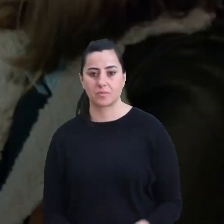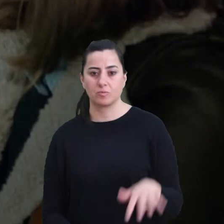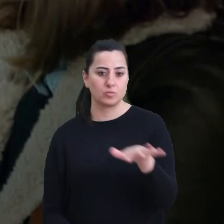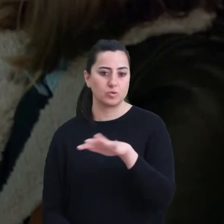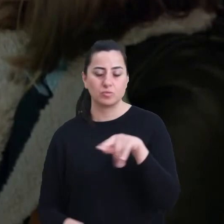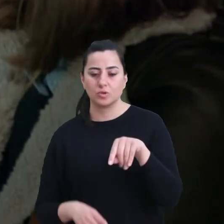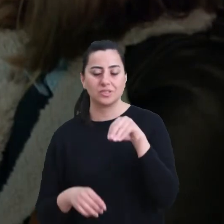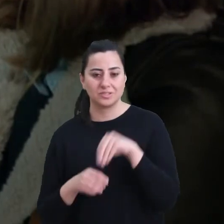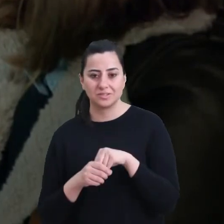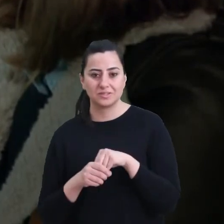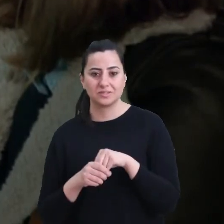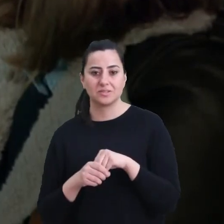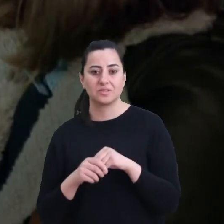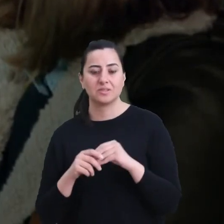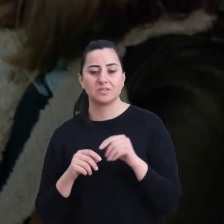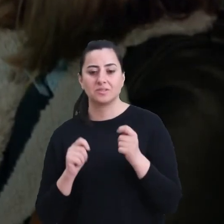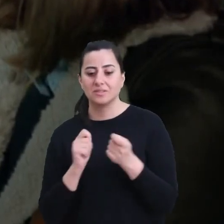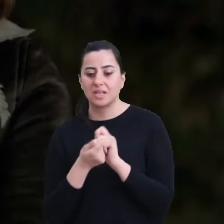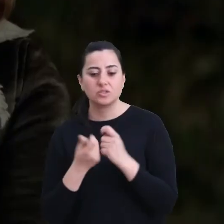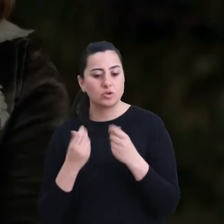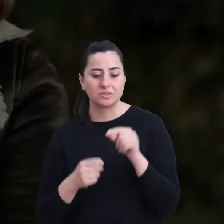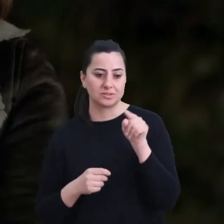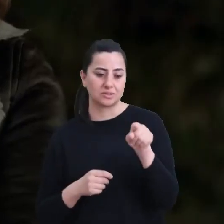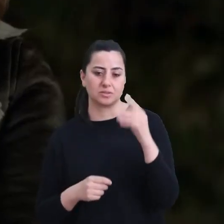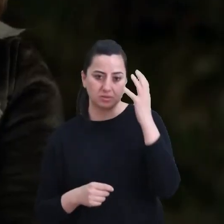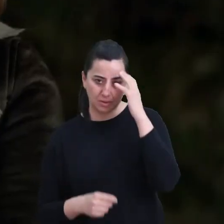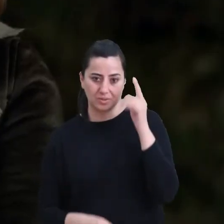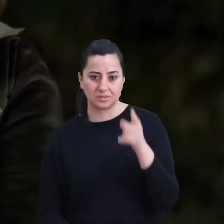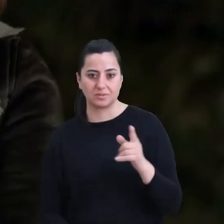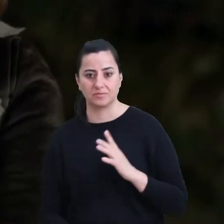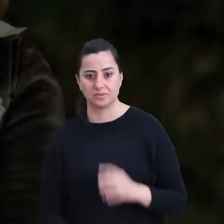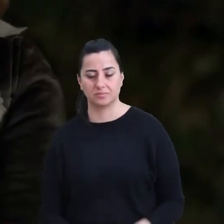bütün bunları değiştirecek olan sensin.